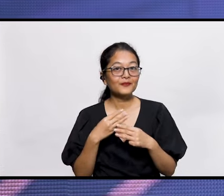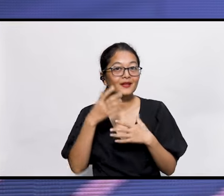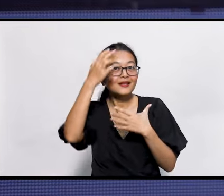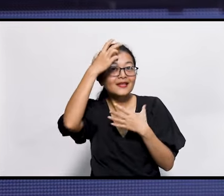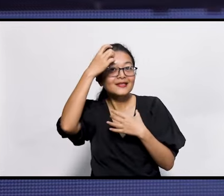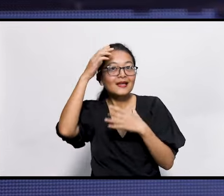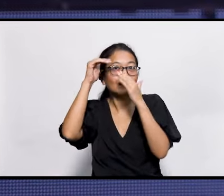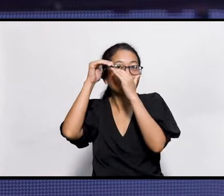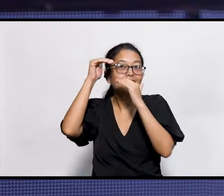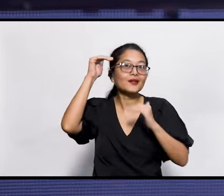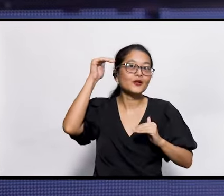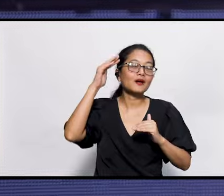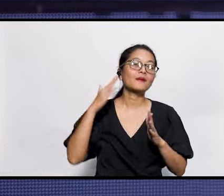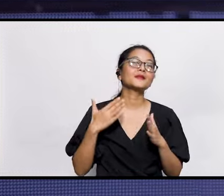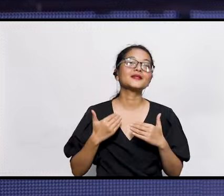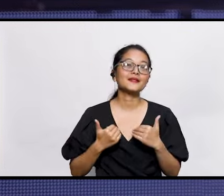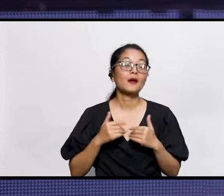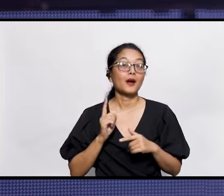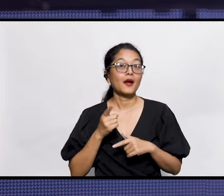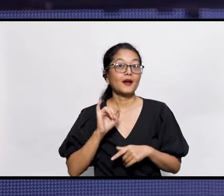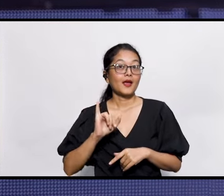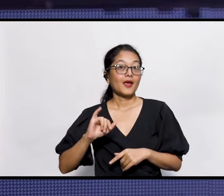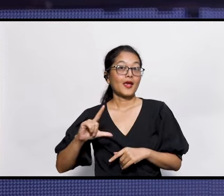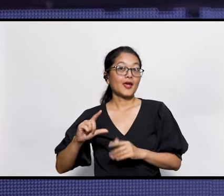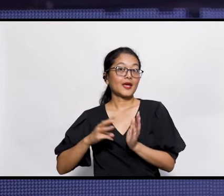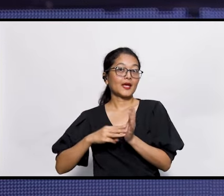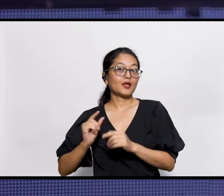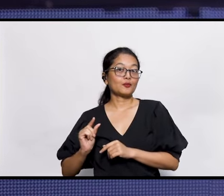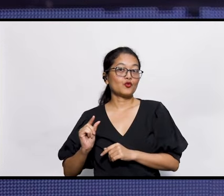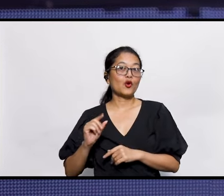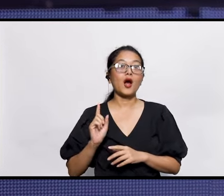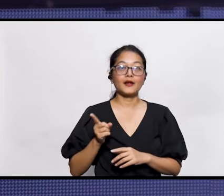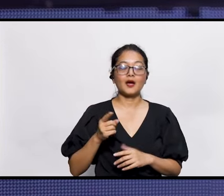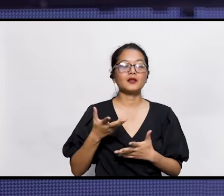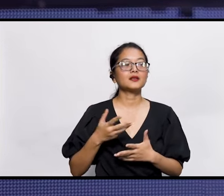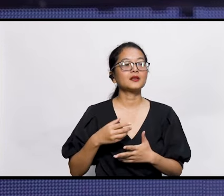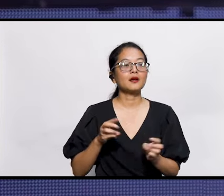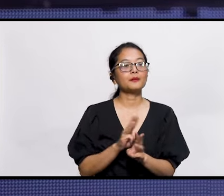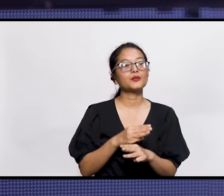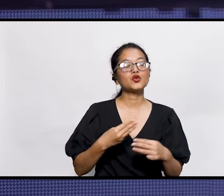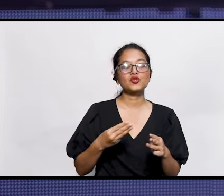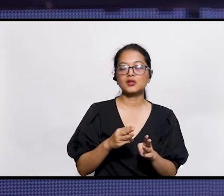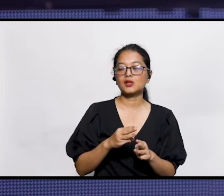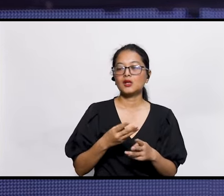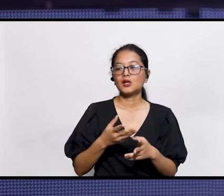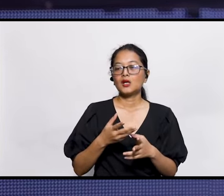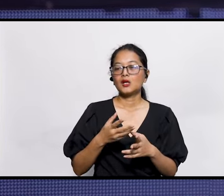by music bahkanic music speed rec